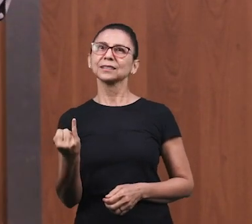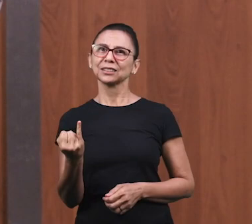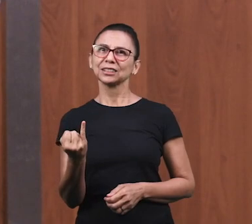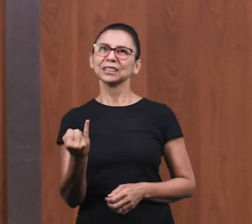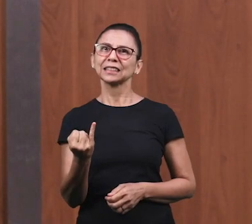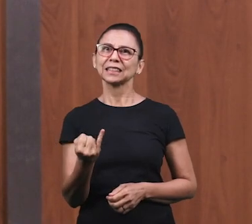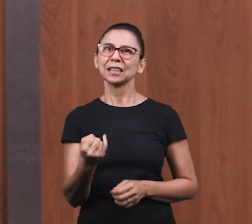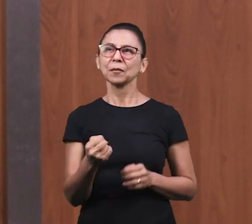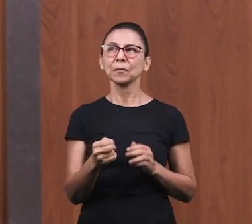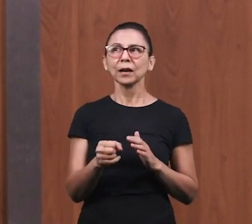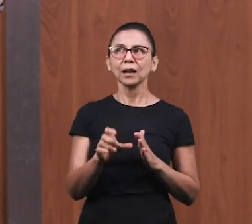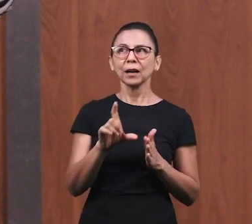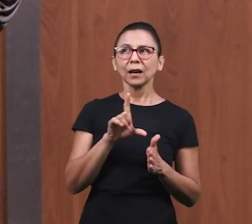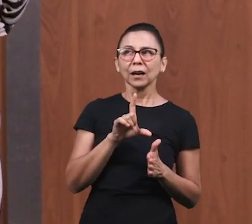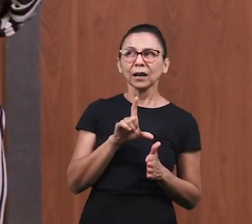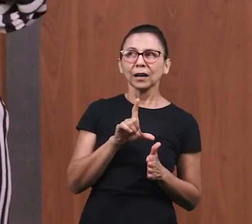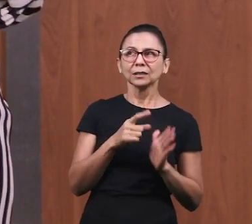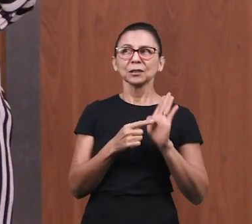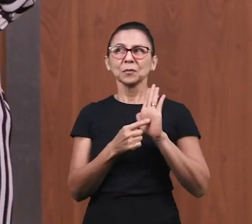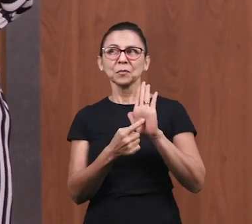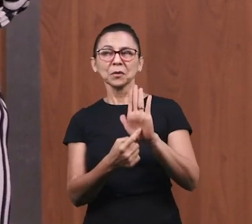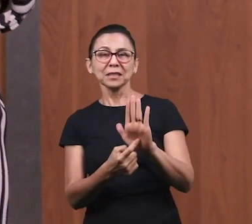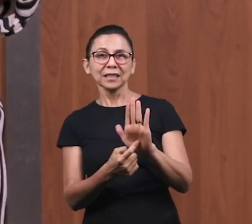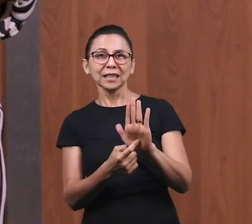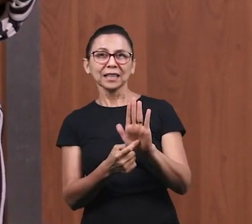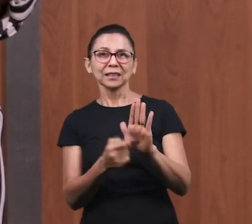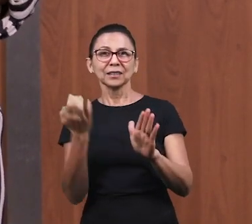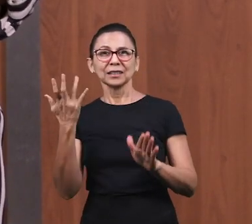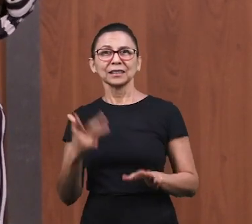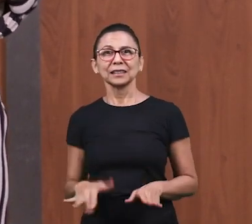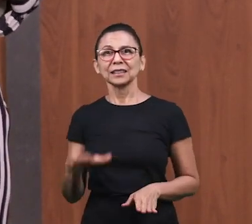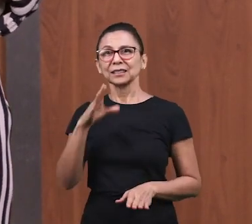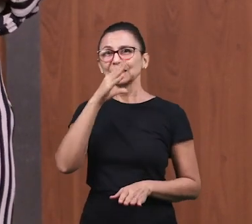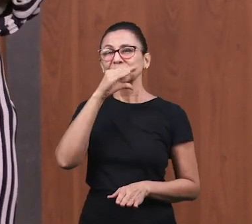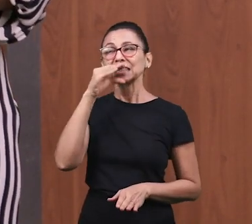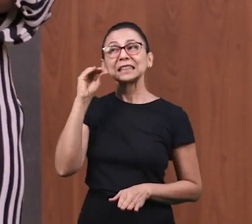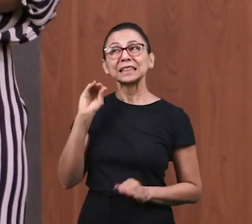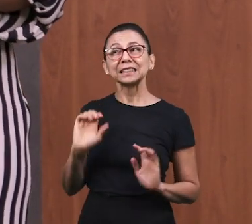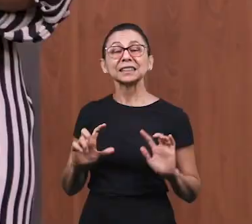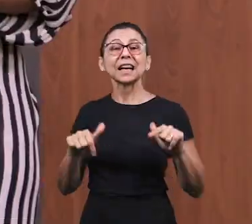anticiper et décrire ce que l'enfant ou adolescent va faire.